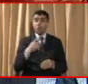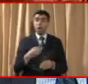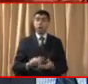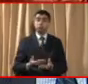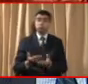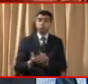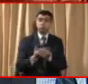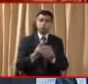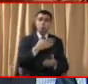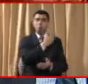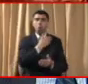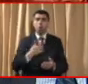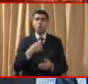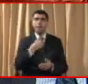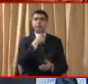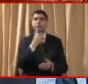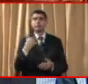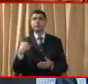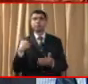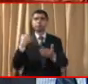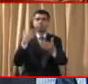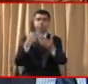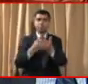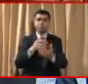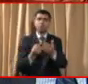الحكومات المتعاقبة تمويلات كثيرة لتأهيل بعض المدن.